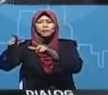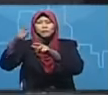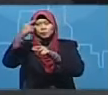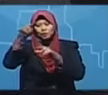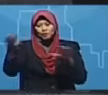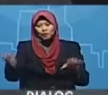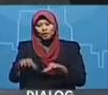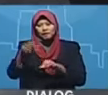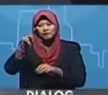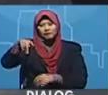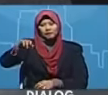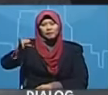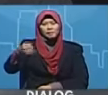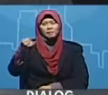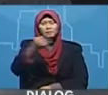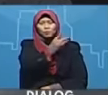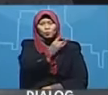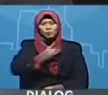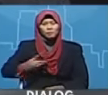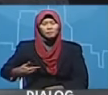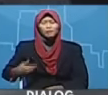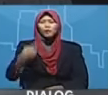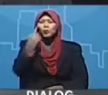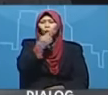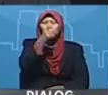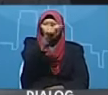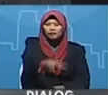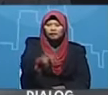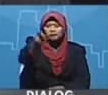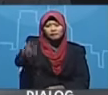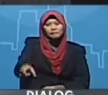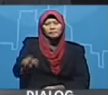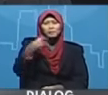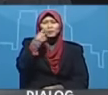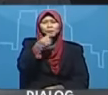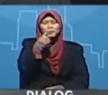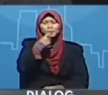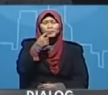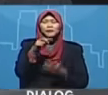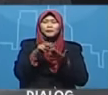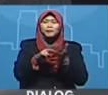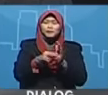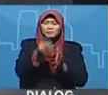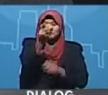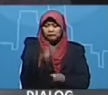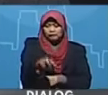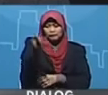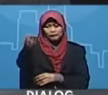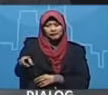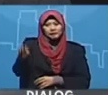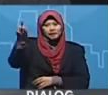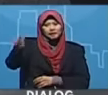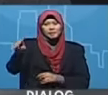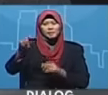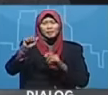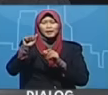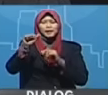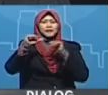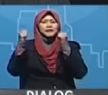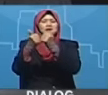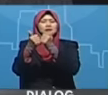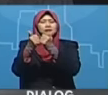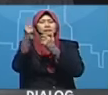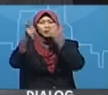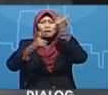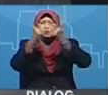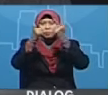membuat pakej umrah. Siapa mereka ini? Yang mereka ini mestilah agensi pelancongan yang